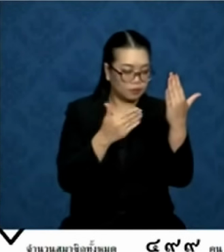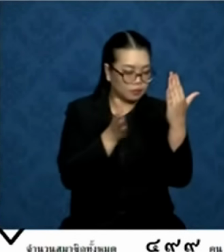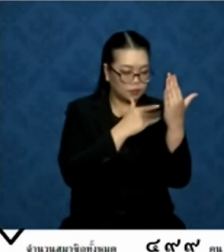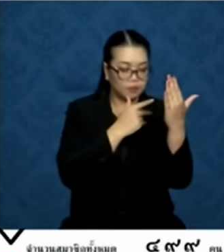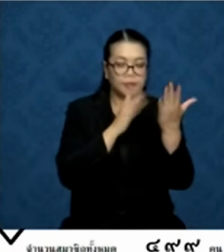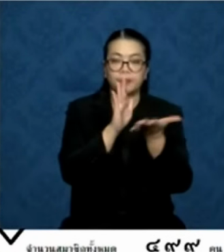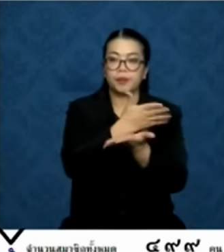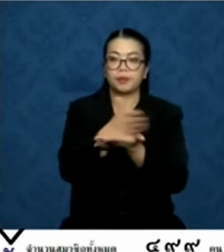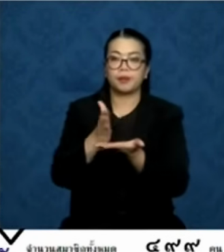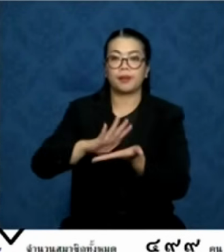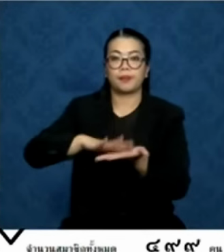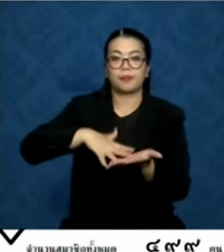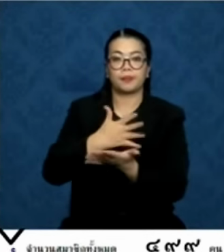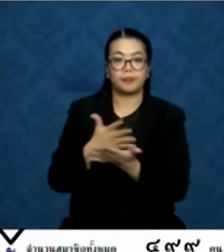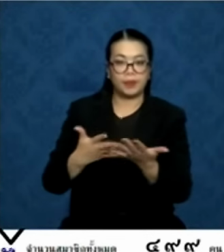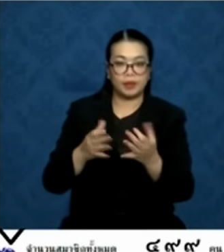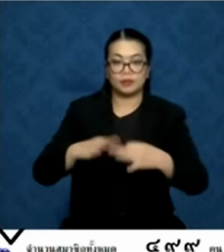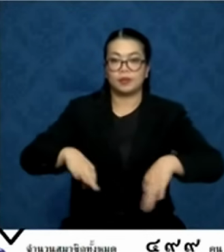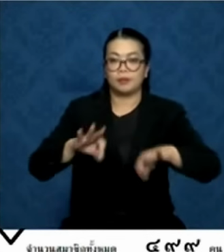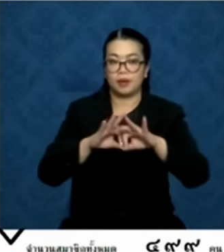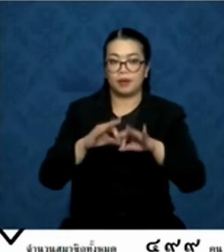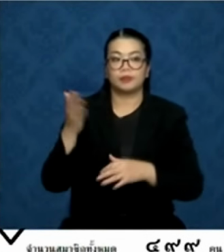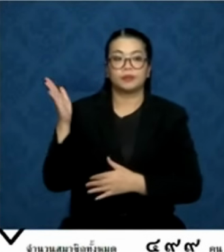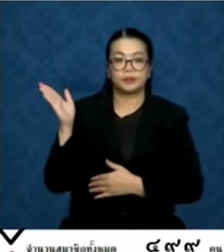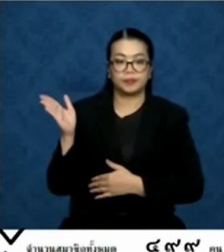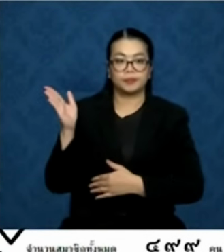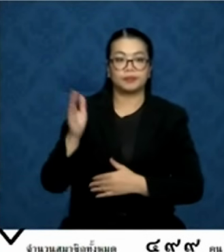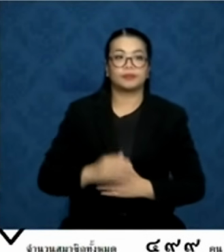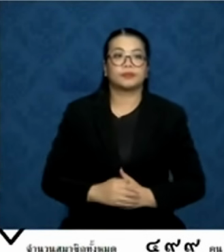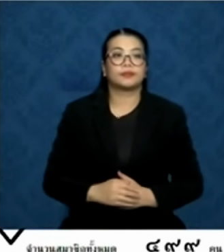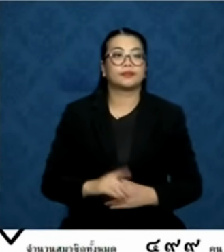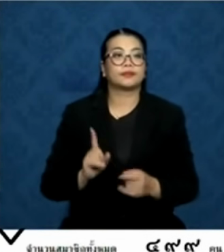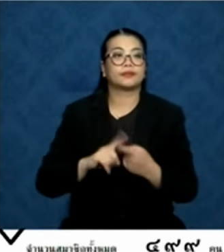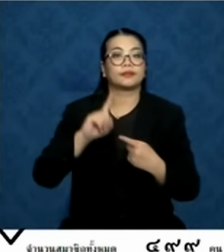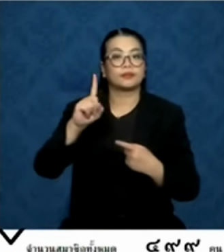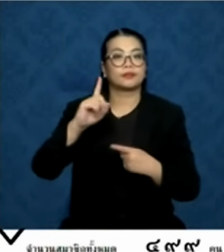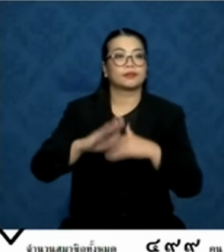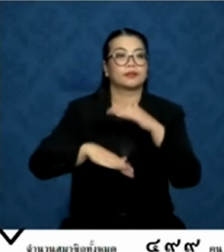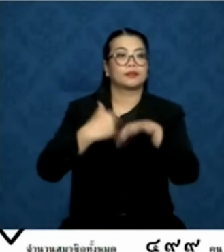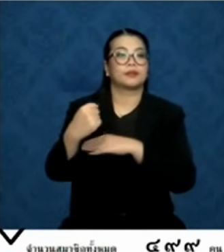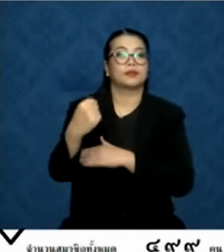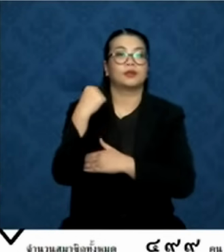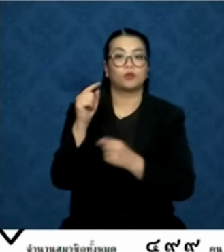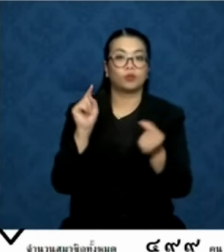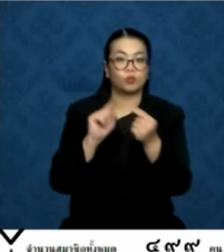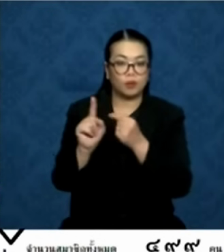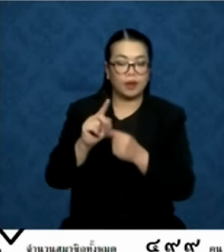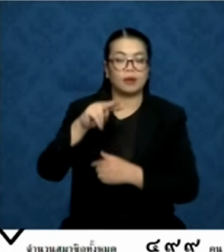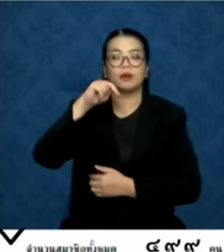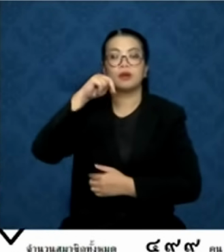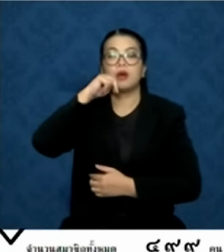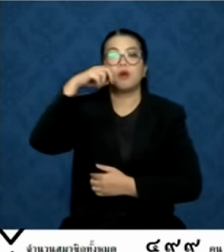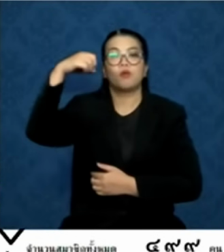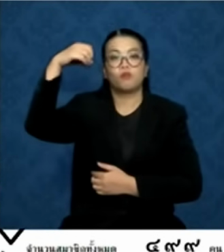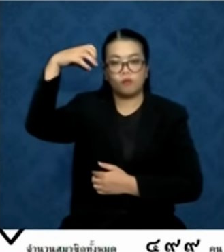ำแนกตามแผนงานสำคัญดังนี้ข้อ 1. การพัฒนาความมั่นคงทางด้านพลังงาน